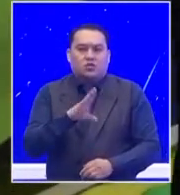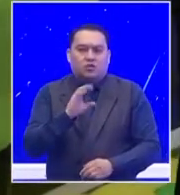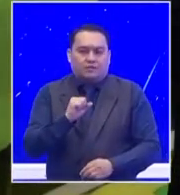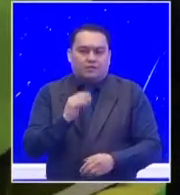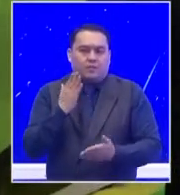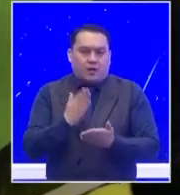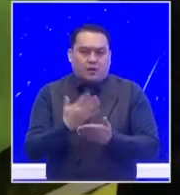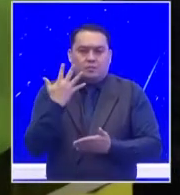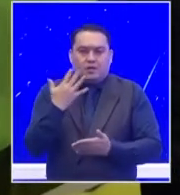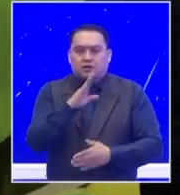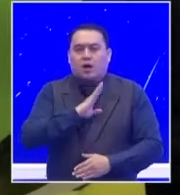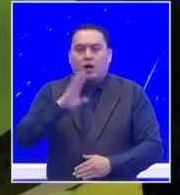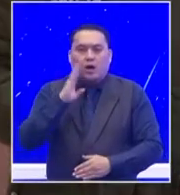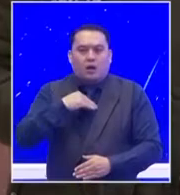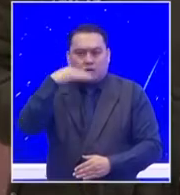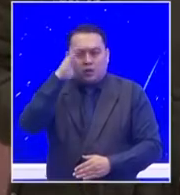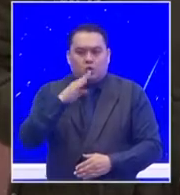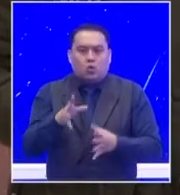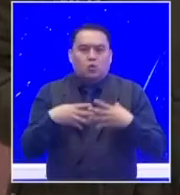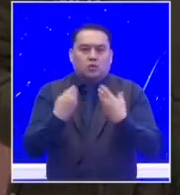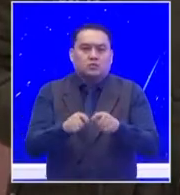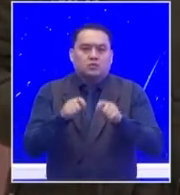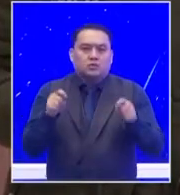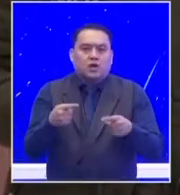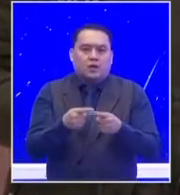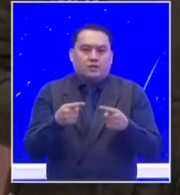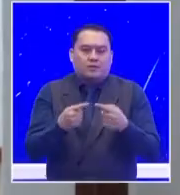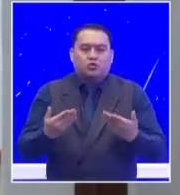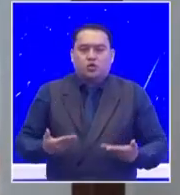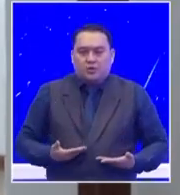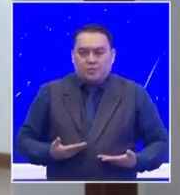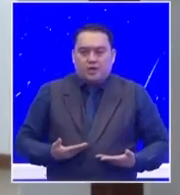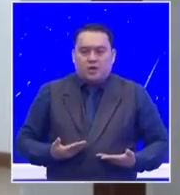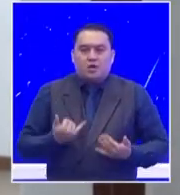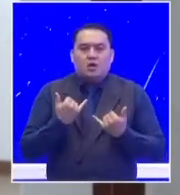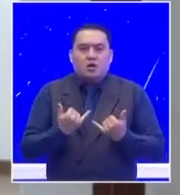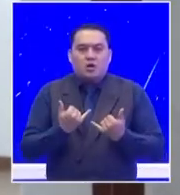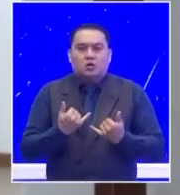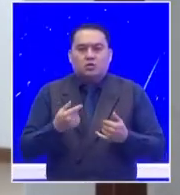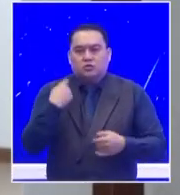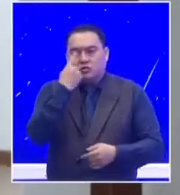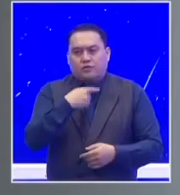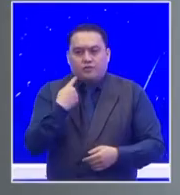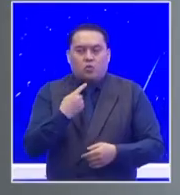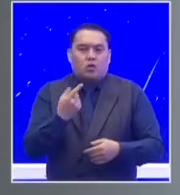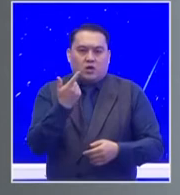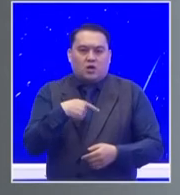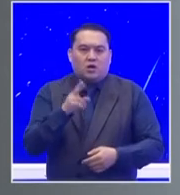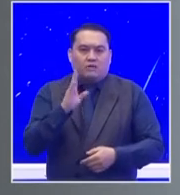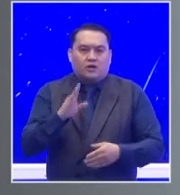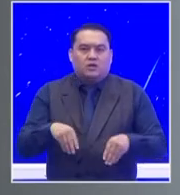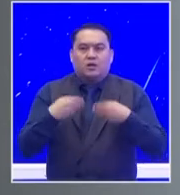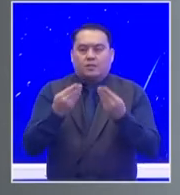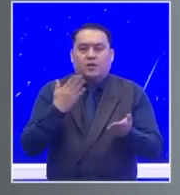бар. 5 баланың атанасы отау құрғалы пәтер жалдап тұрып келген. Енді міне жеке баспанаға қол жеткізді.